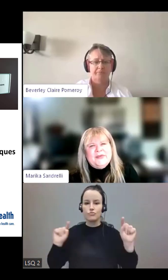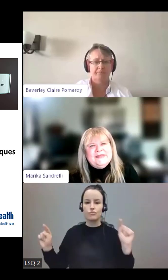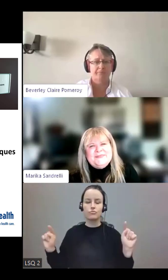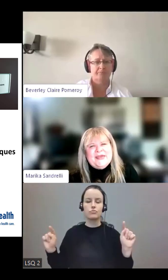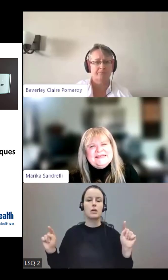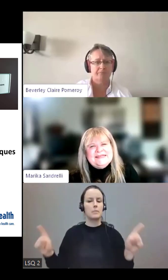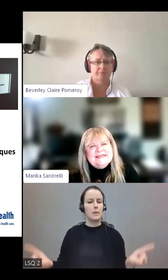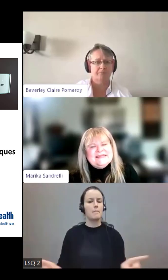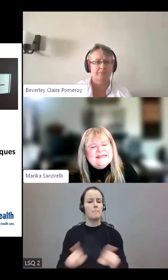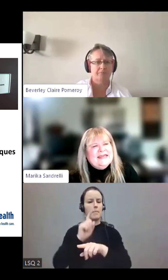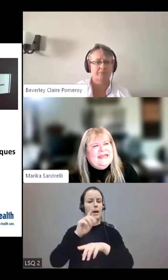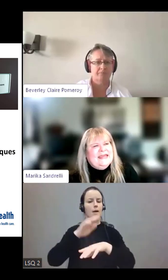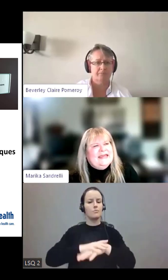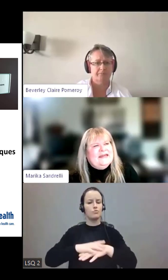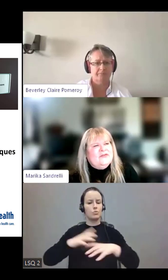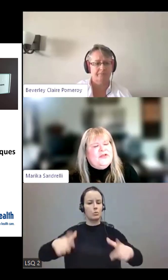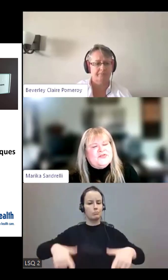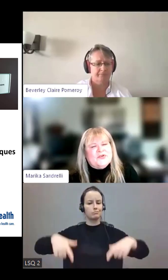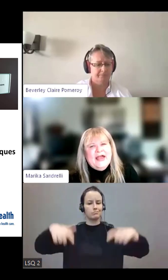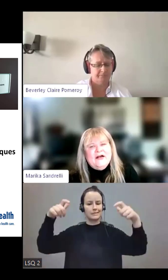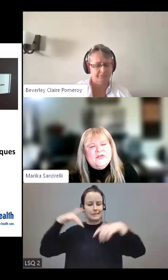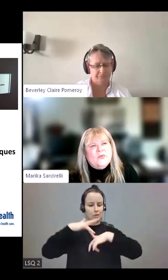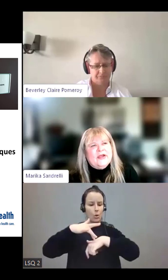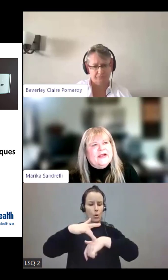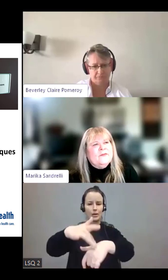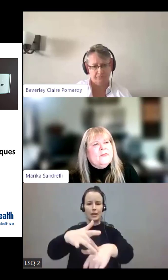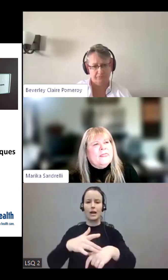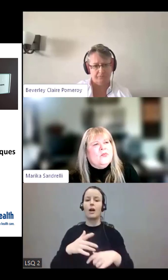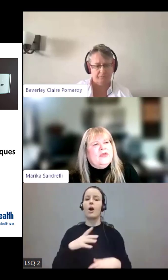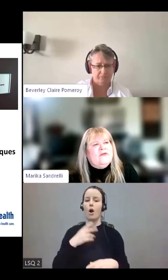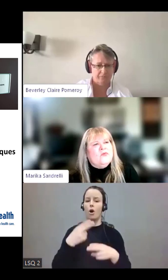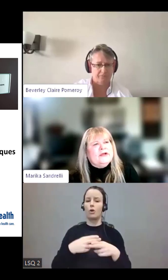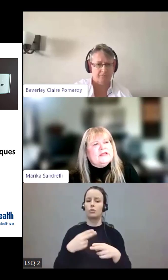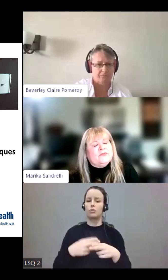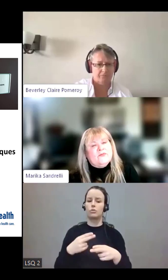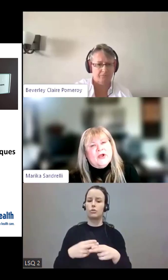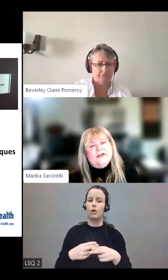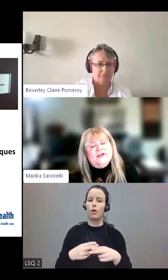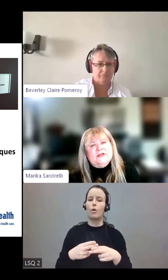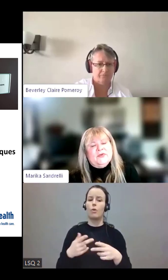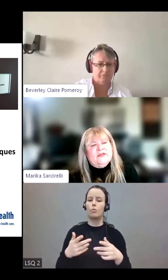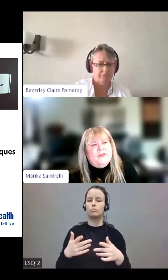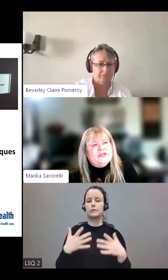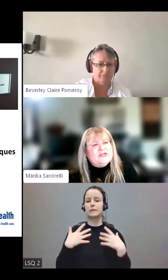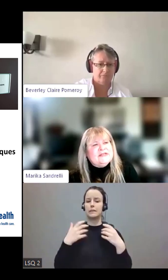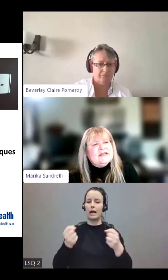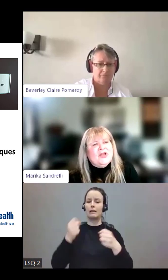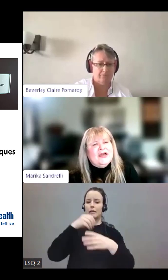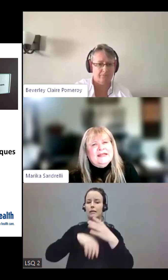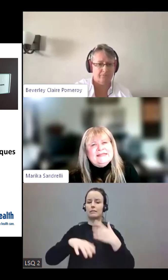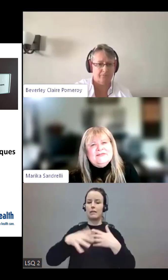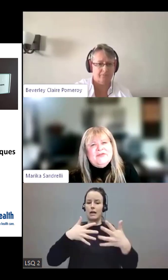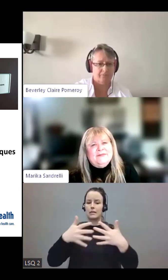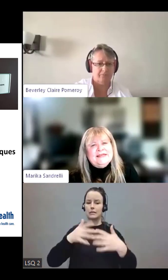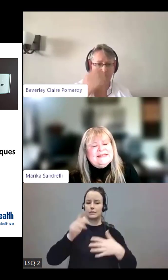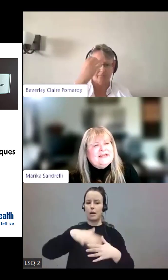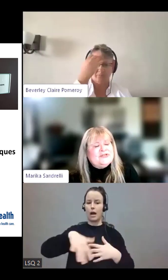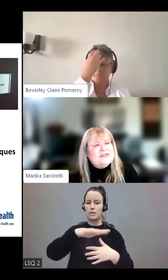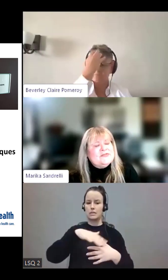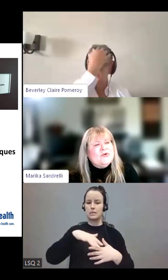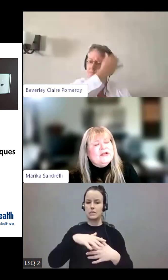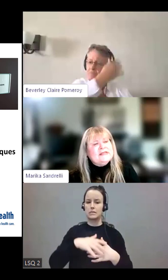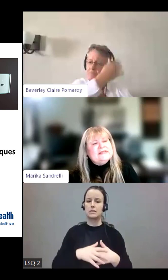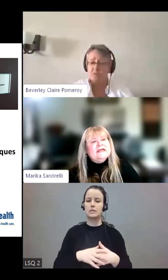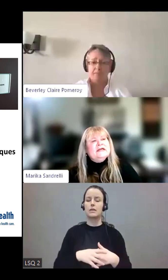Wealth in Spaces dans Fraser Health. Donc, on a établi un partenariat avec des patients, des clients, des familles et des